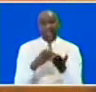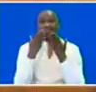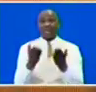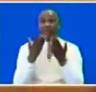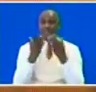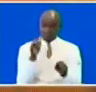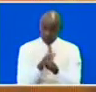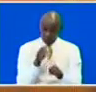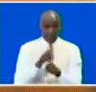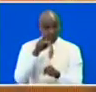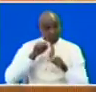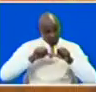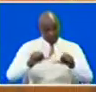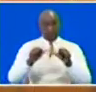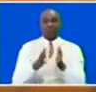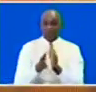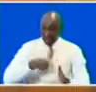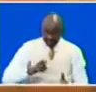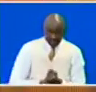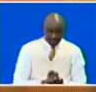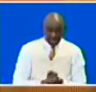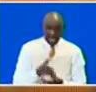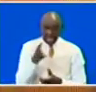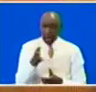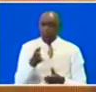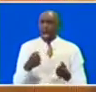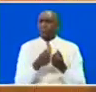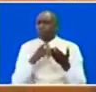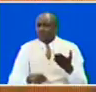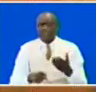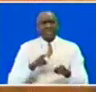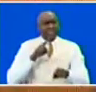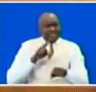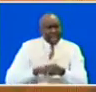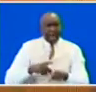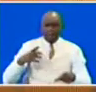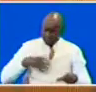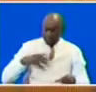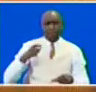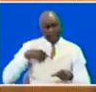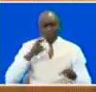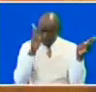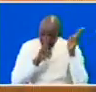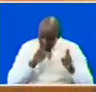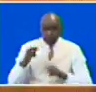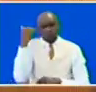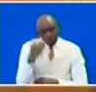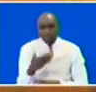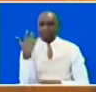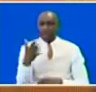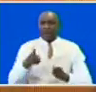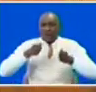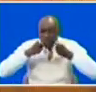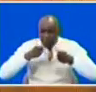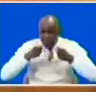asante sana kwa kuendelea kuwa nasi. Tukupeleke huko Lamu, ambapo huku juhudi zikiendelea kujiandaa kwa marufuku ya karatasi za